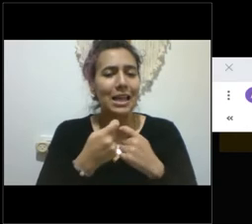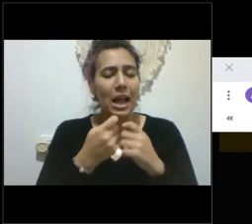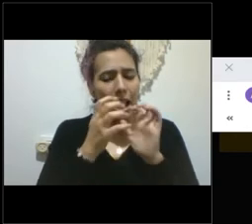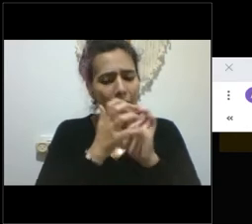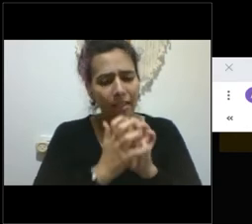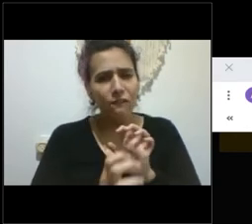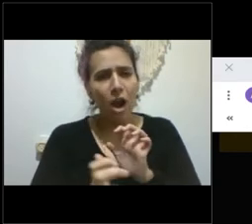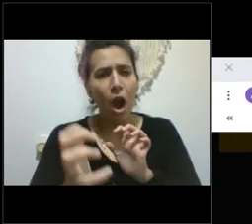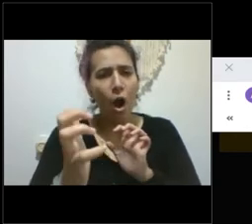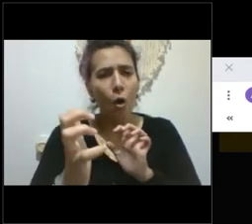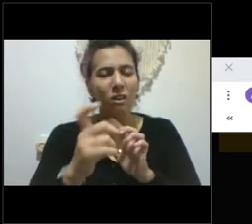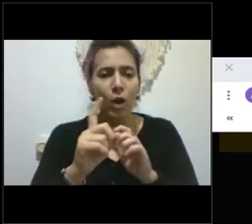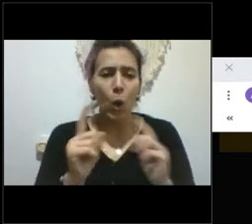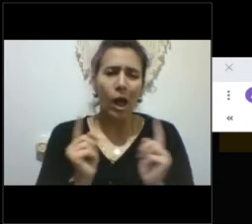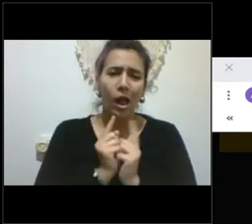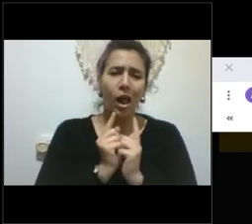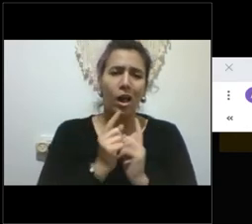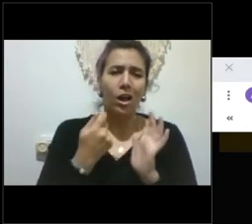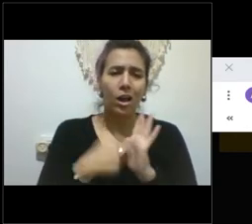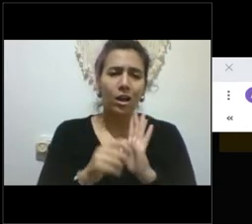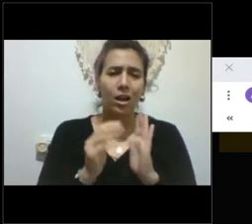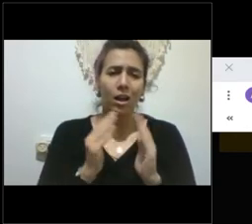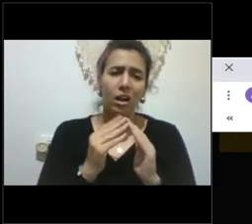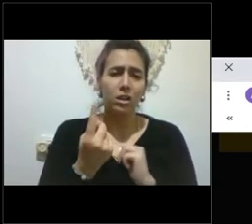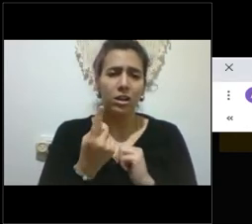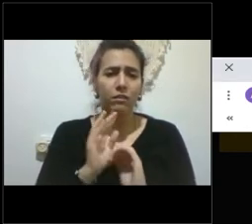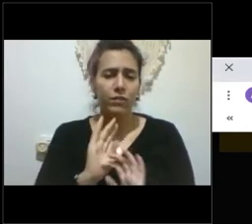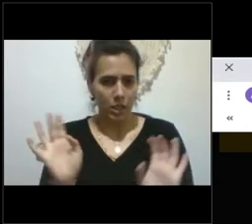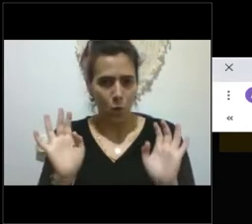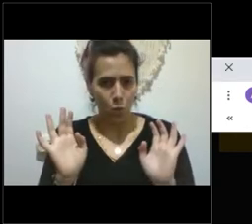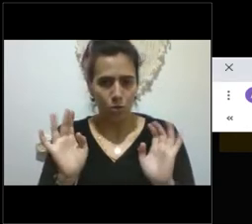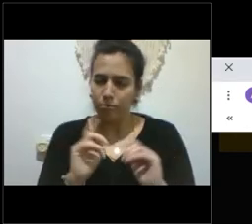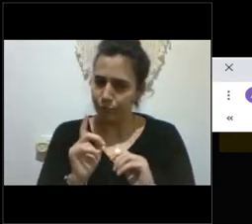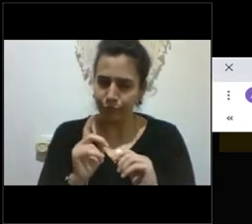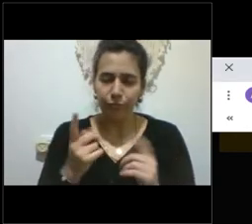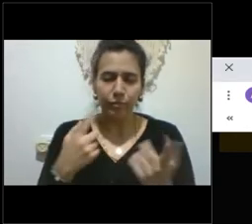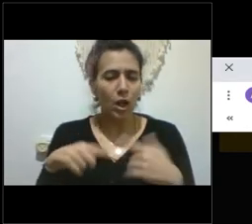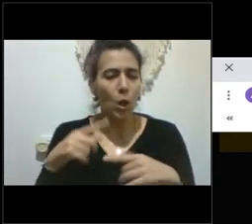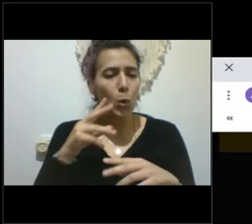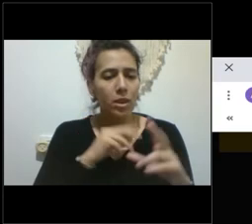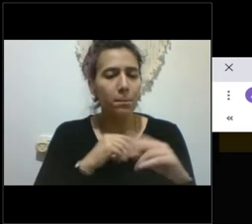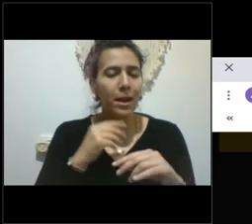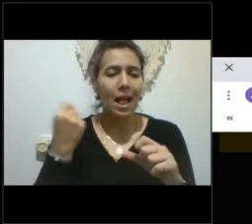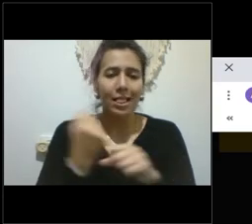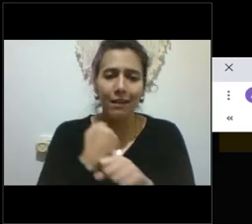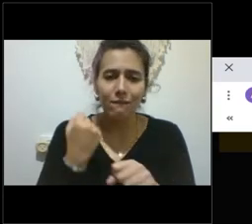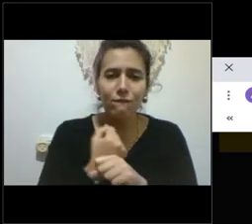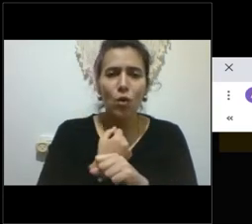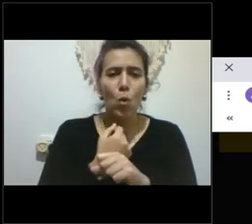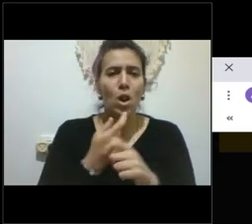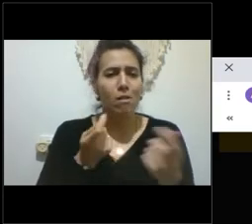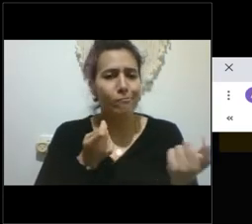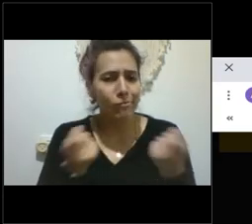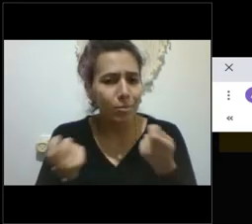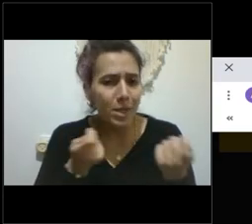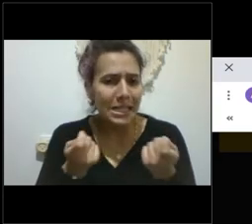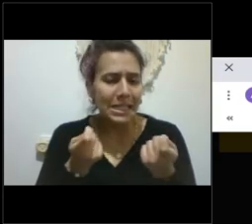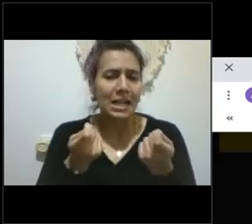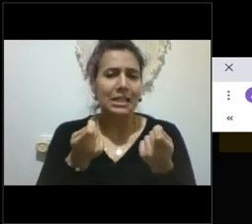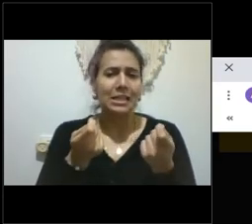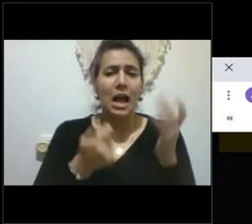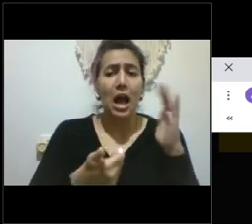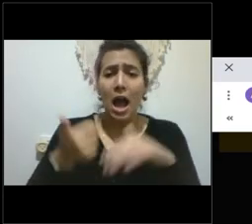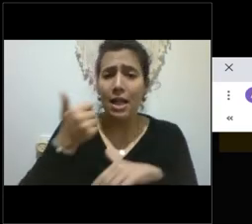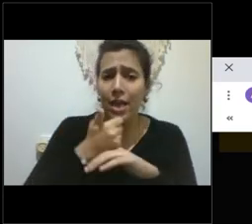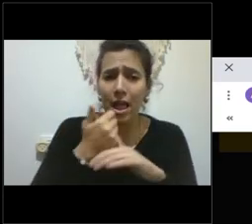וזה, אנחנו נדבר על הטיפול, על האדמיניסטרציה, הנהלת חשבונות, שזה מאוד חשוב, כי זה דברים